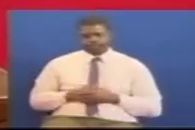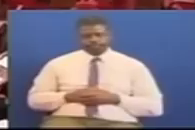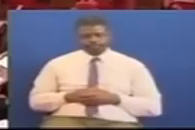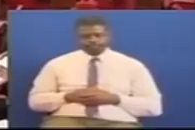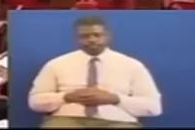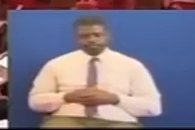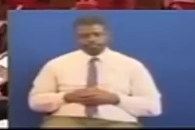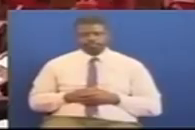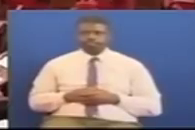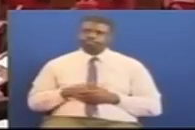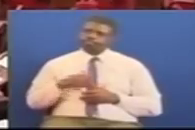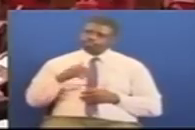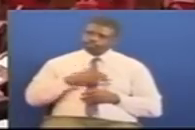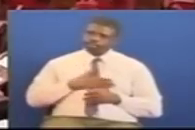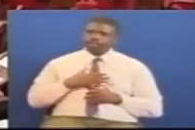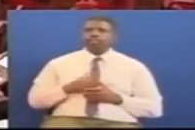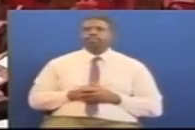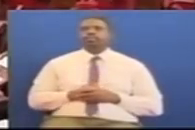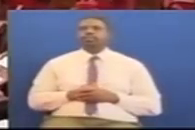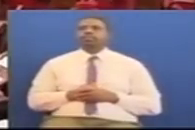Asante